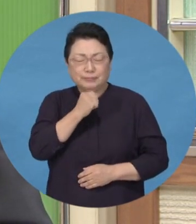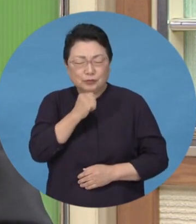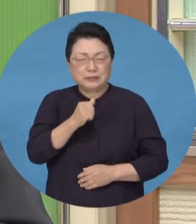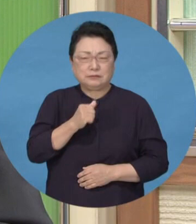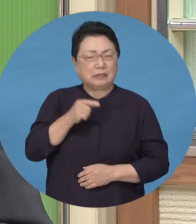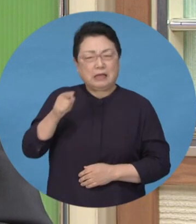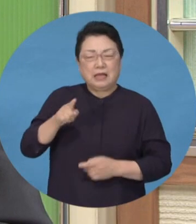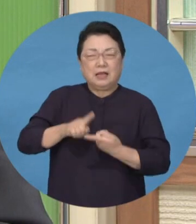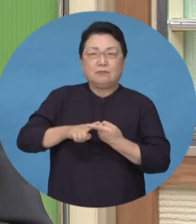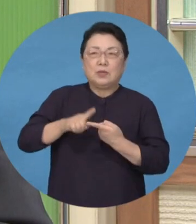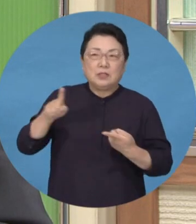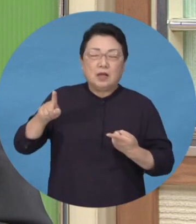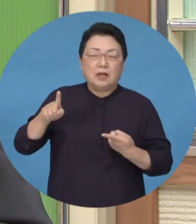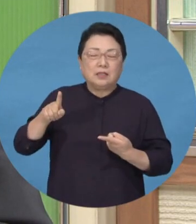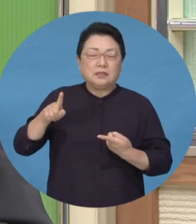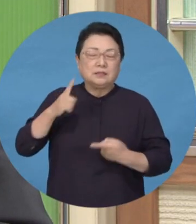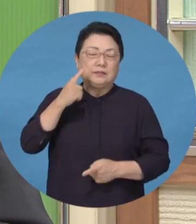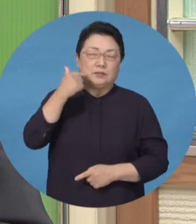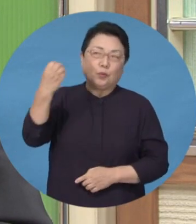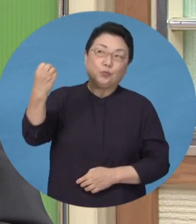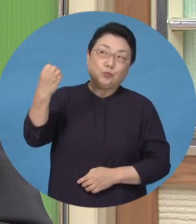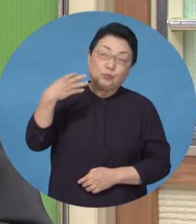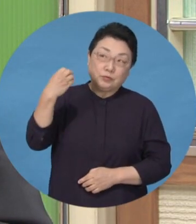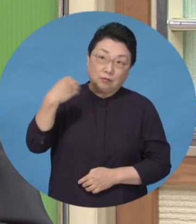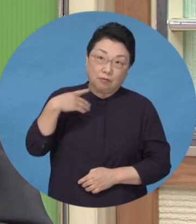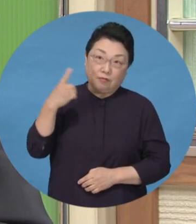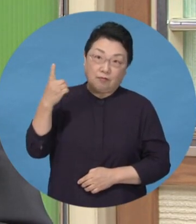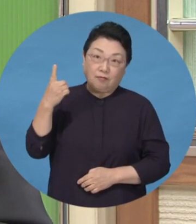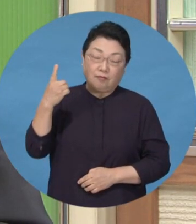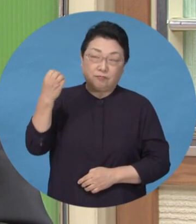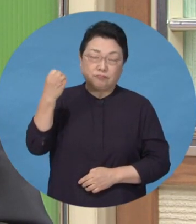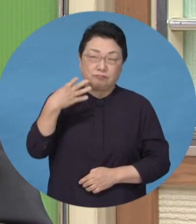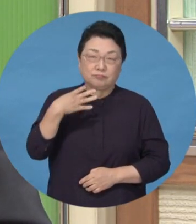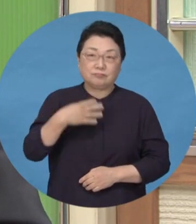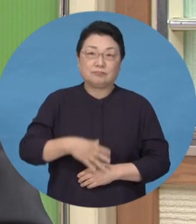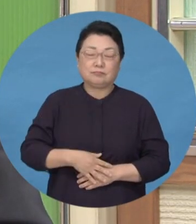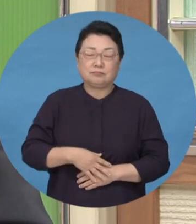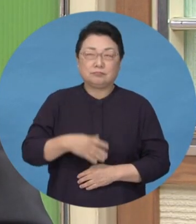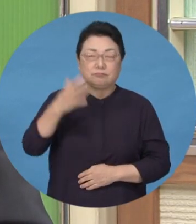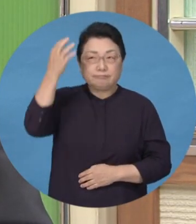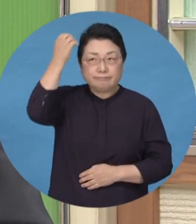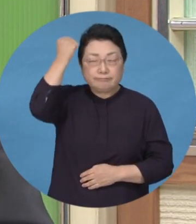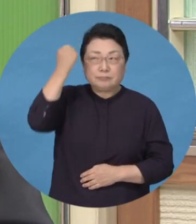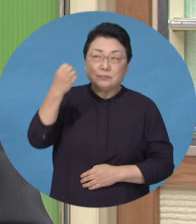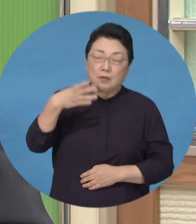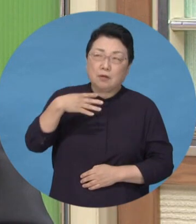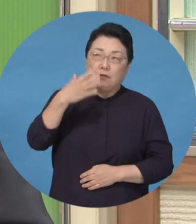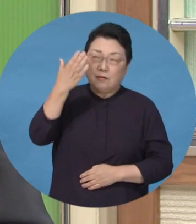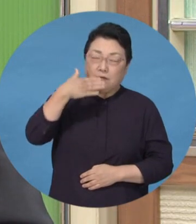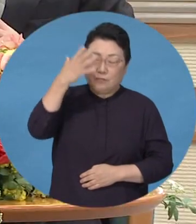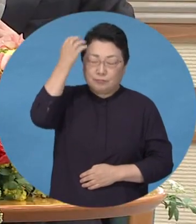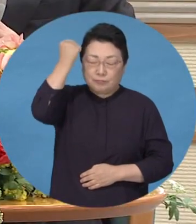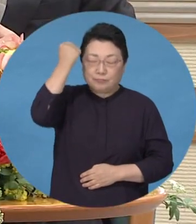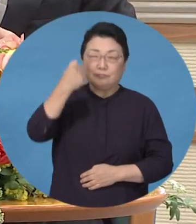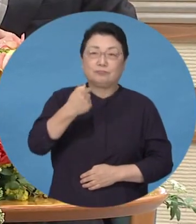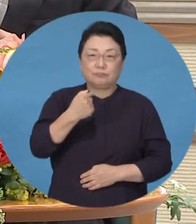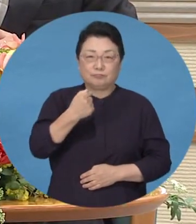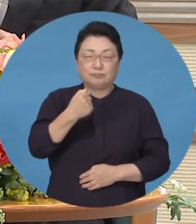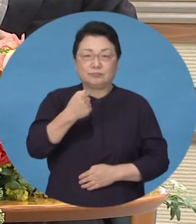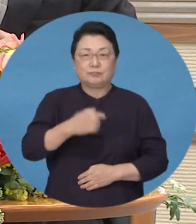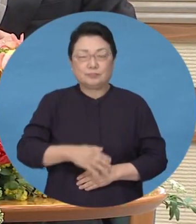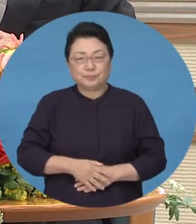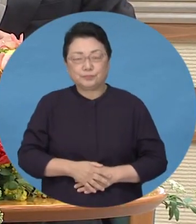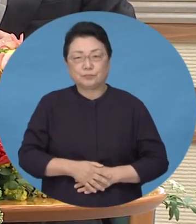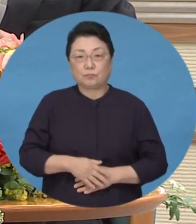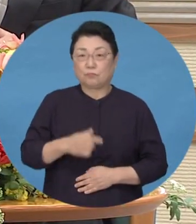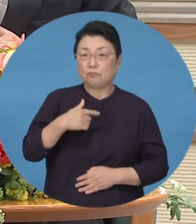ていう話をあの街がしたの強烈な印象に残っていて私の父